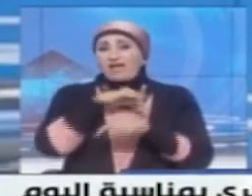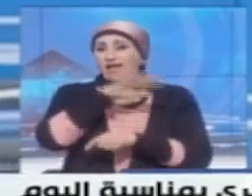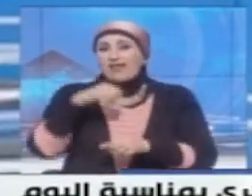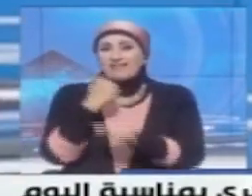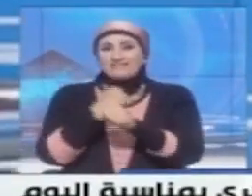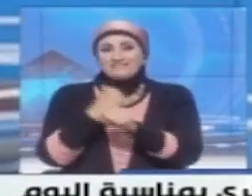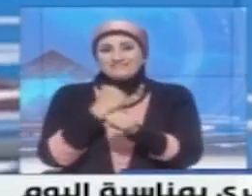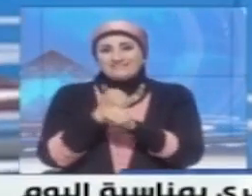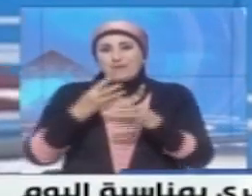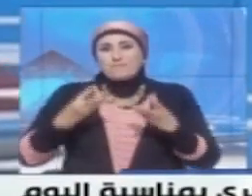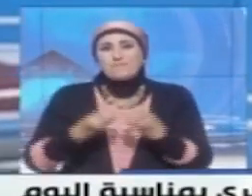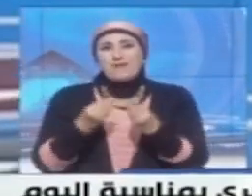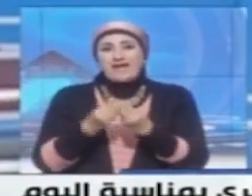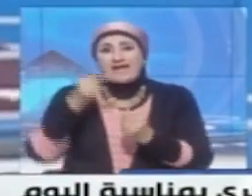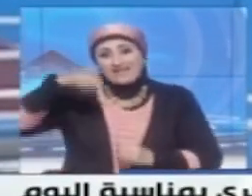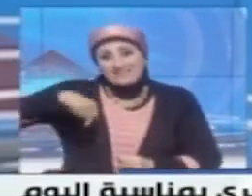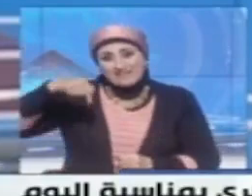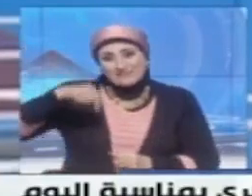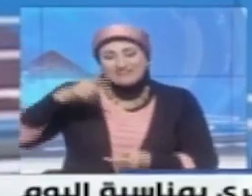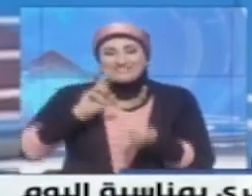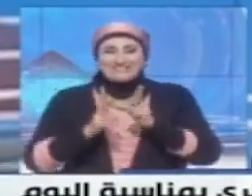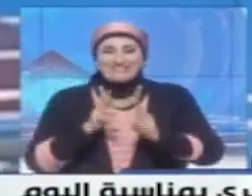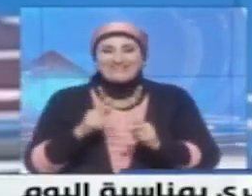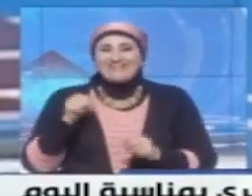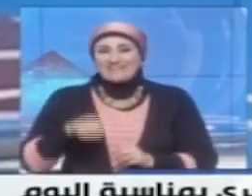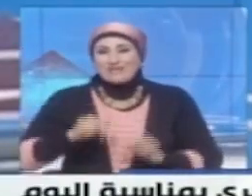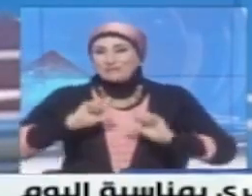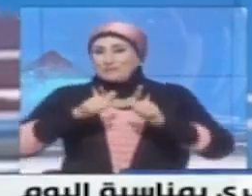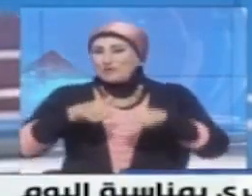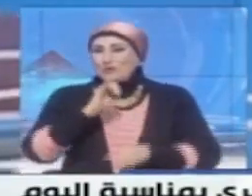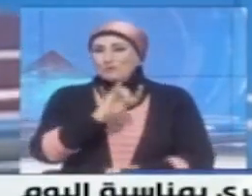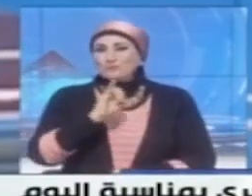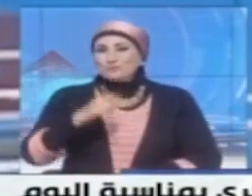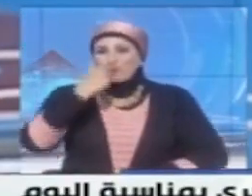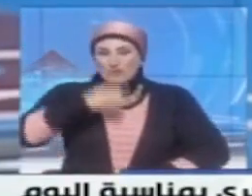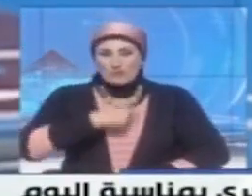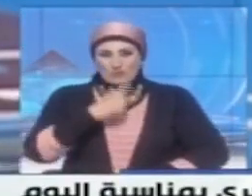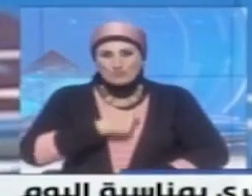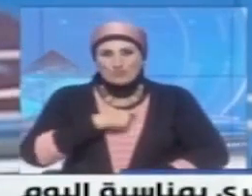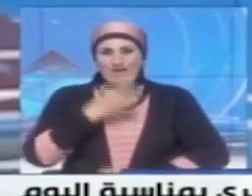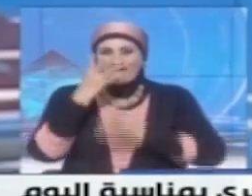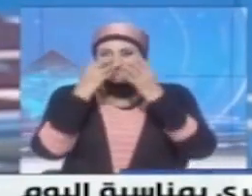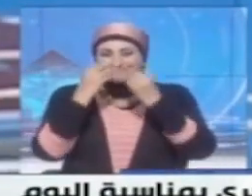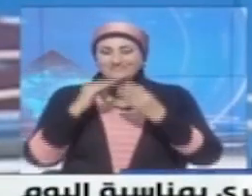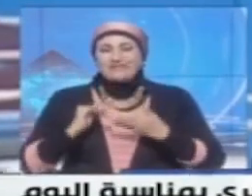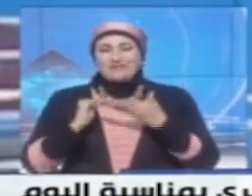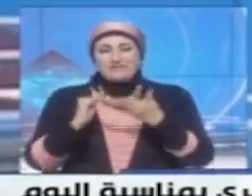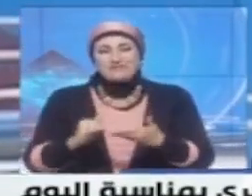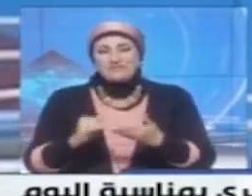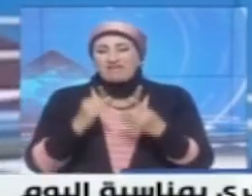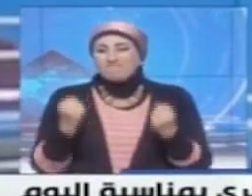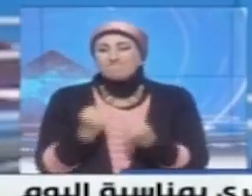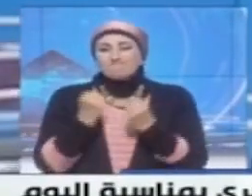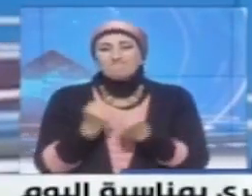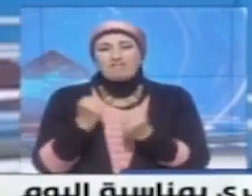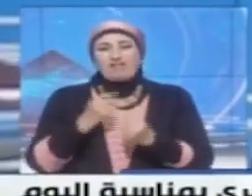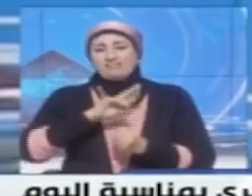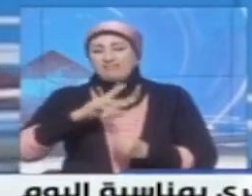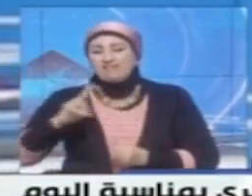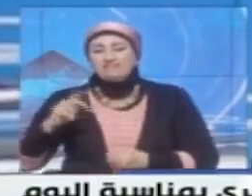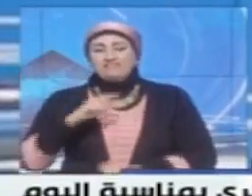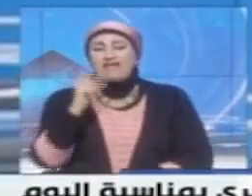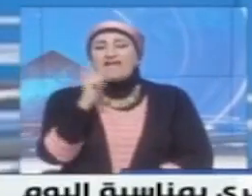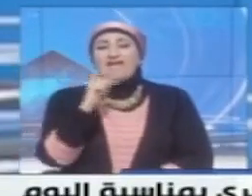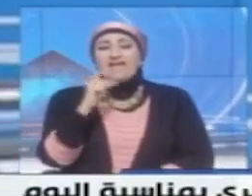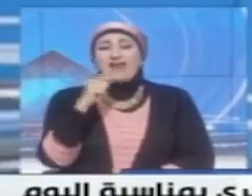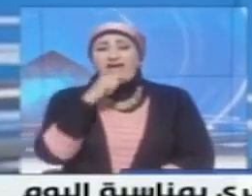معا لنعمل الآن. الاحتفالية جاءت بمشاركة أكثر من 500 من المتطوعين في أنشطة وبرامج الهلال